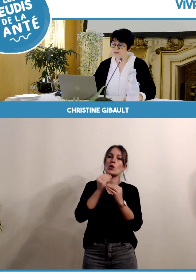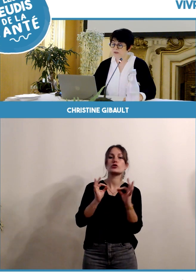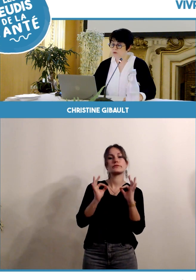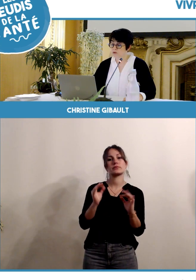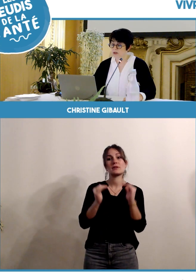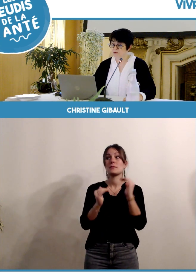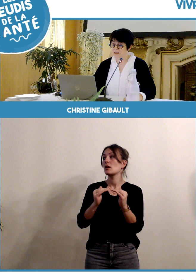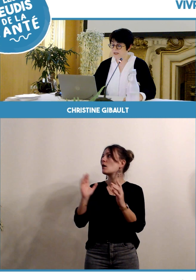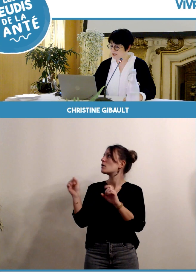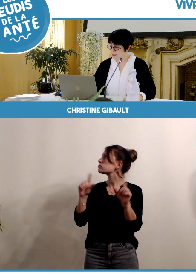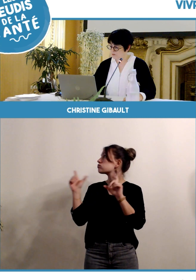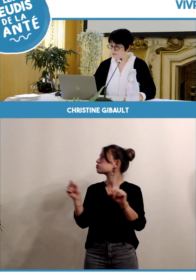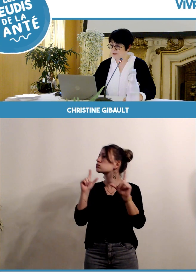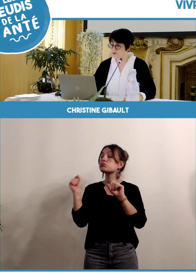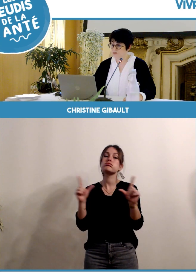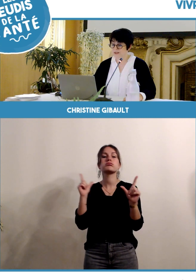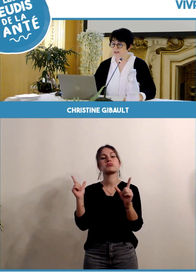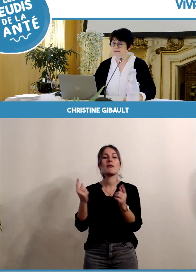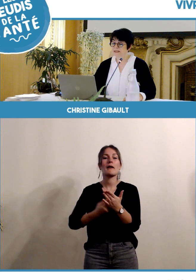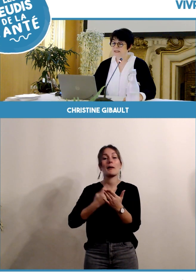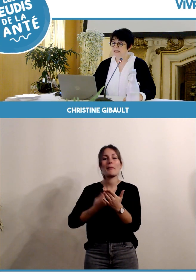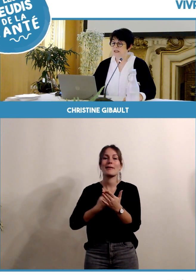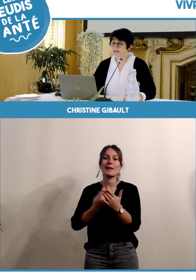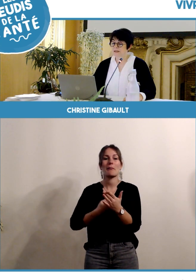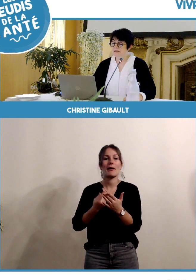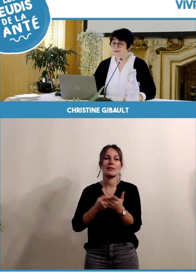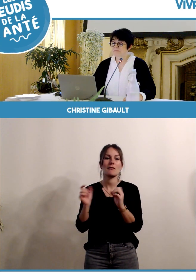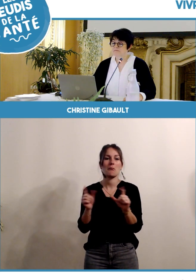Je passe parce que je crois que je vous ai déjà un peu dit tout ça.